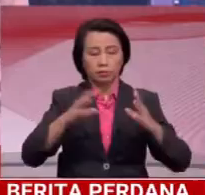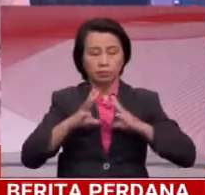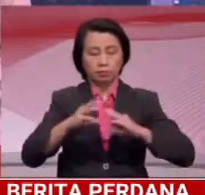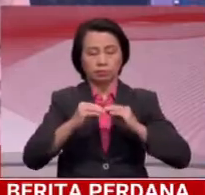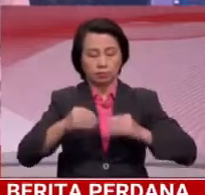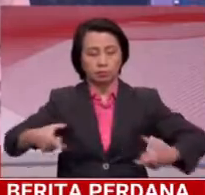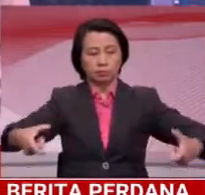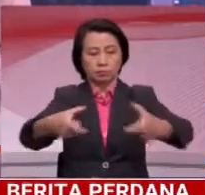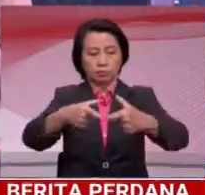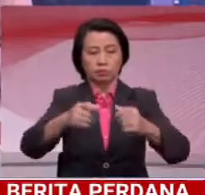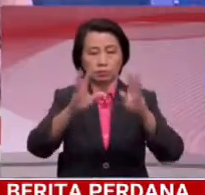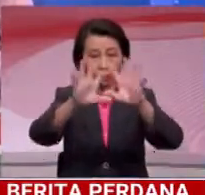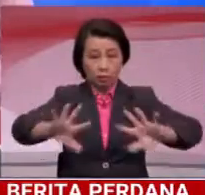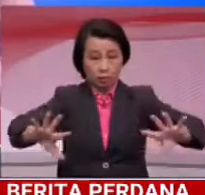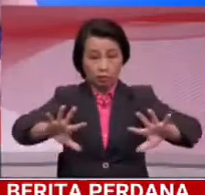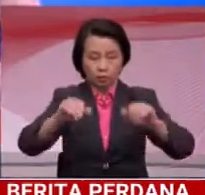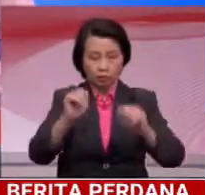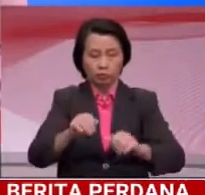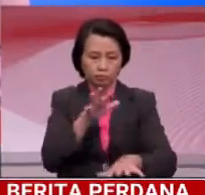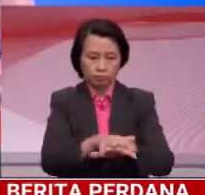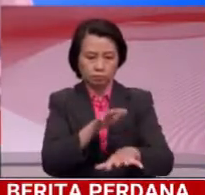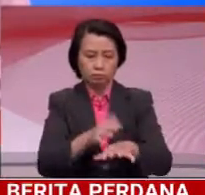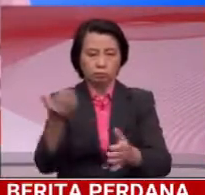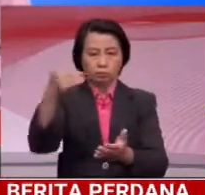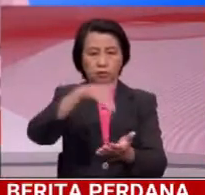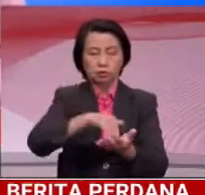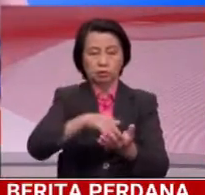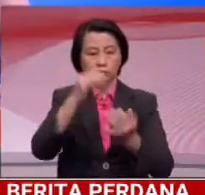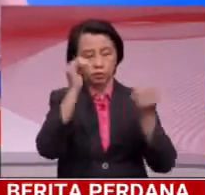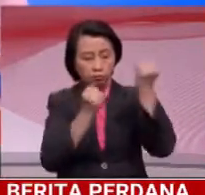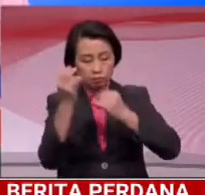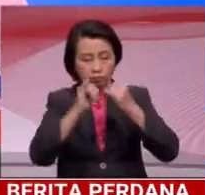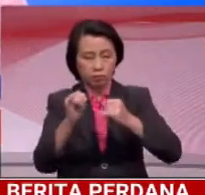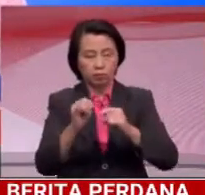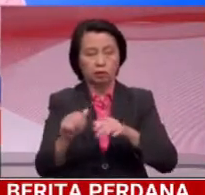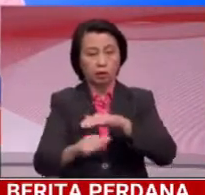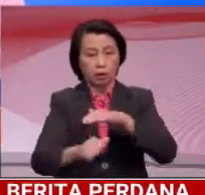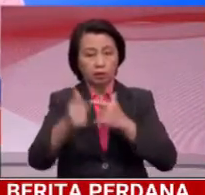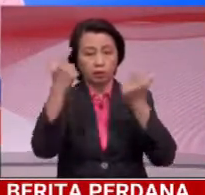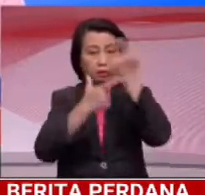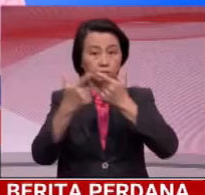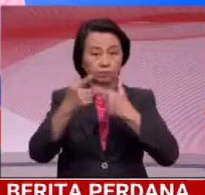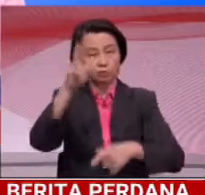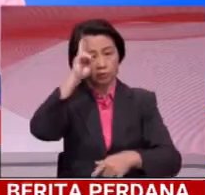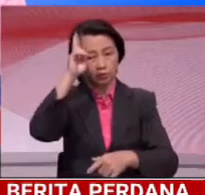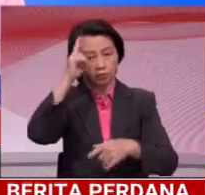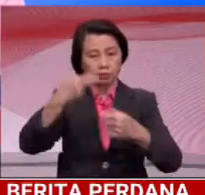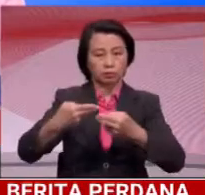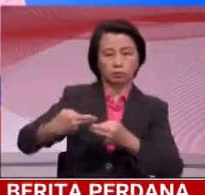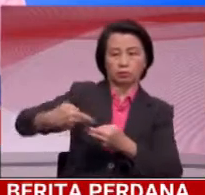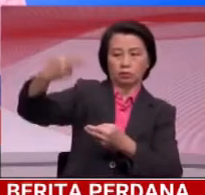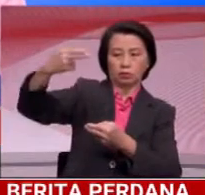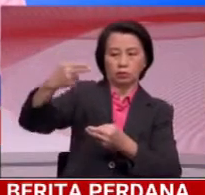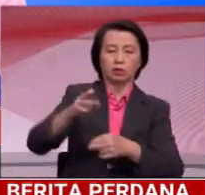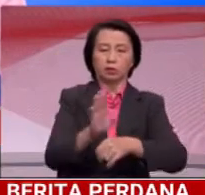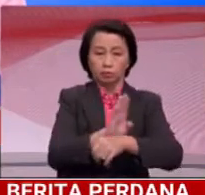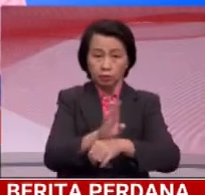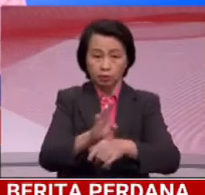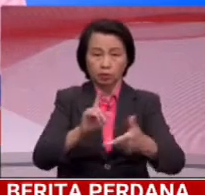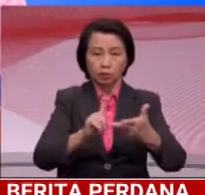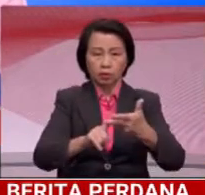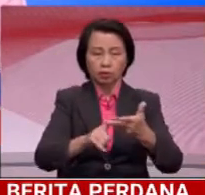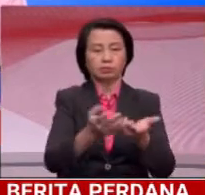ASEAN ke-36 dapat merancakkan semula industri berasaskan pelancongan seperti perhotelan, perniagaan